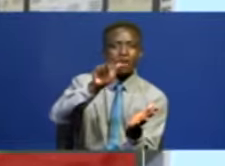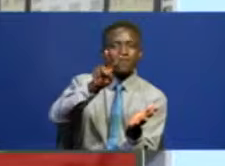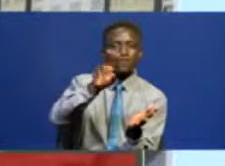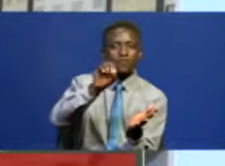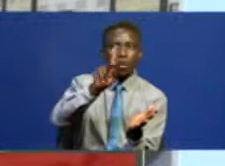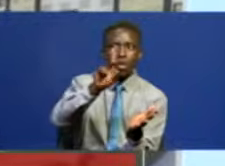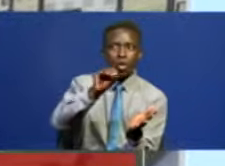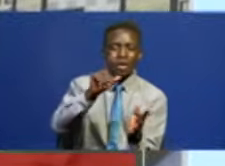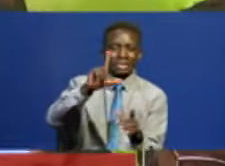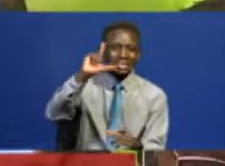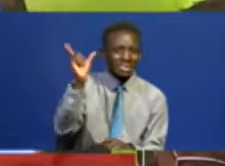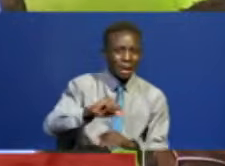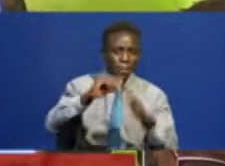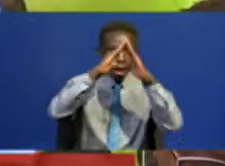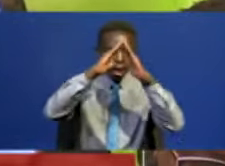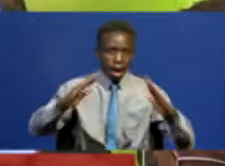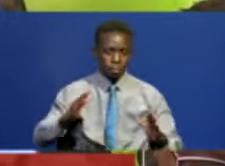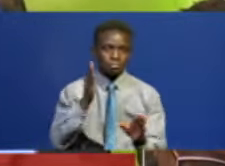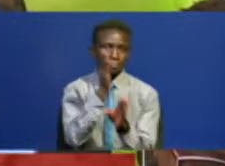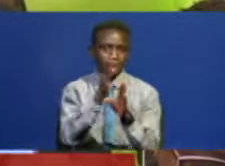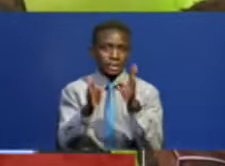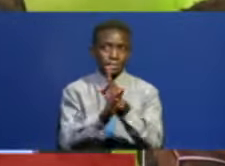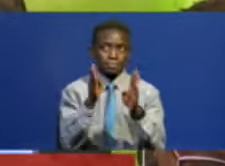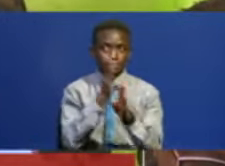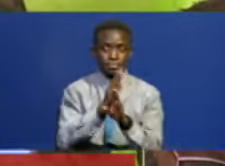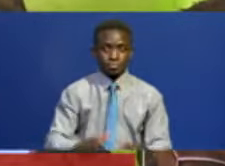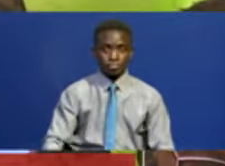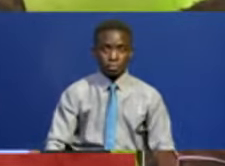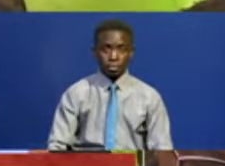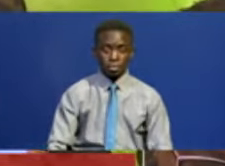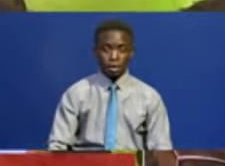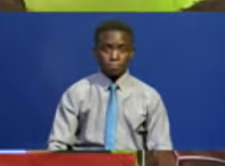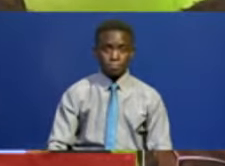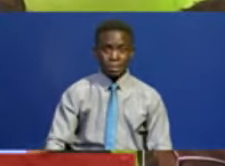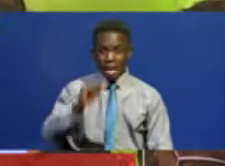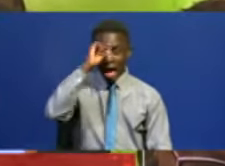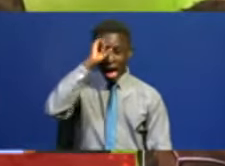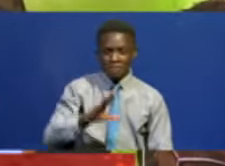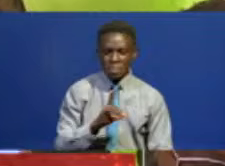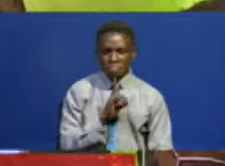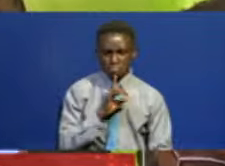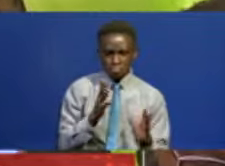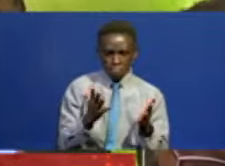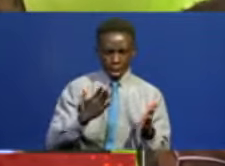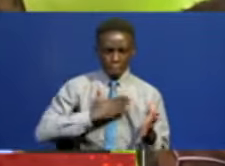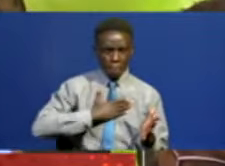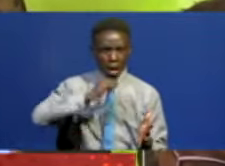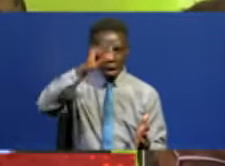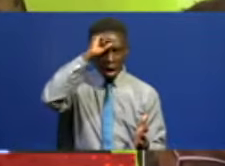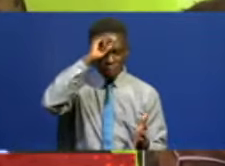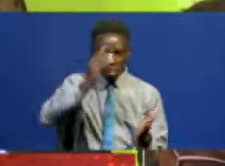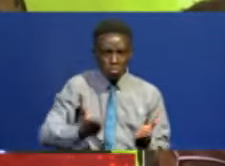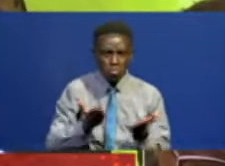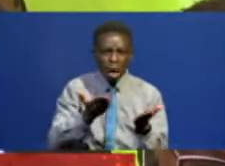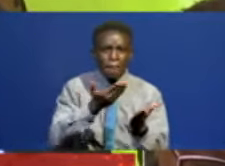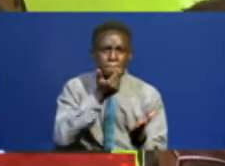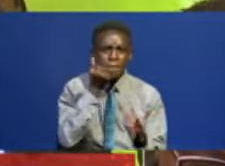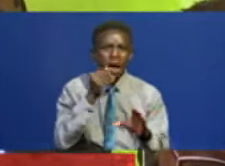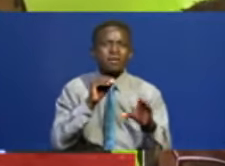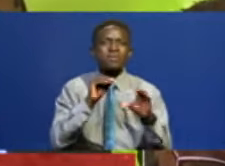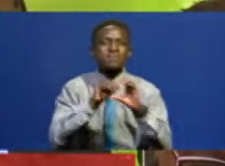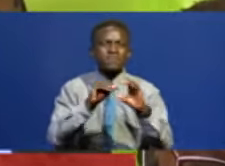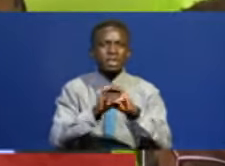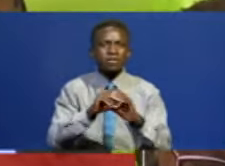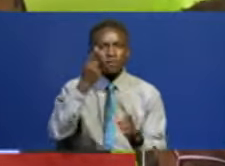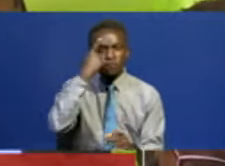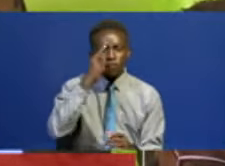nafuu. My government has been offering the best investment environment for both local and foreign